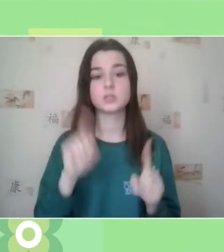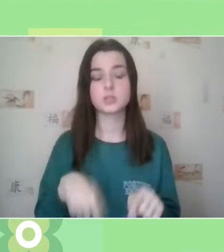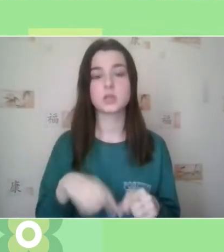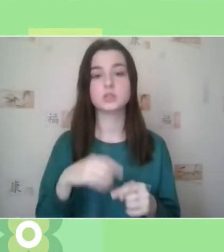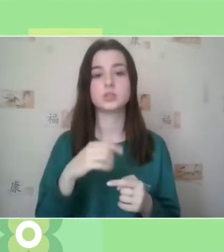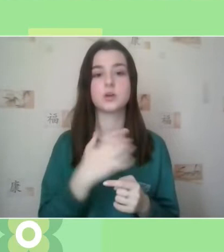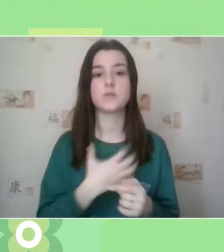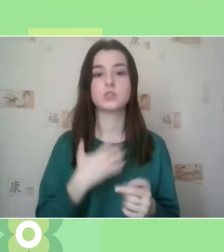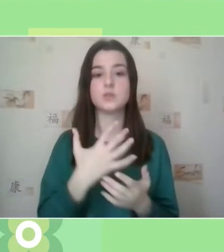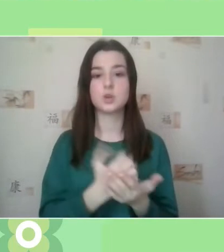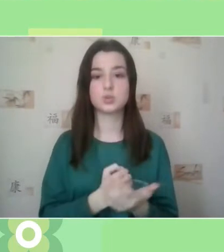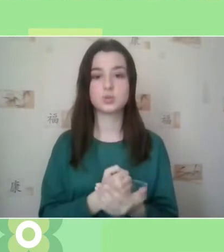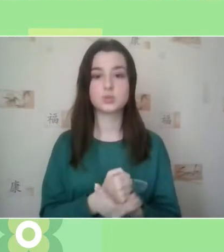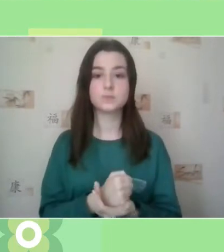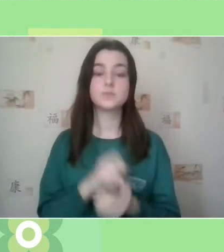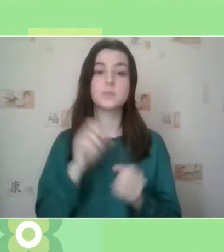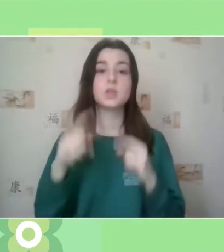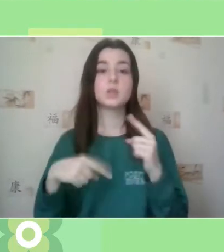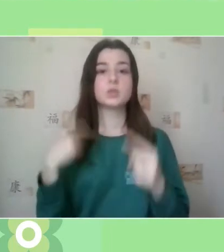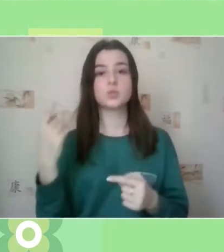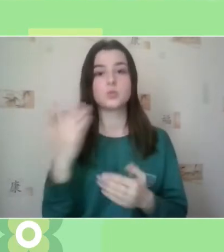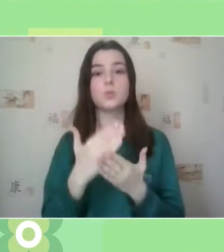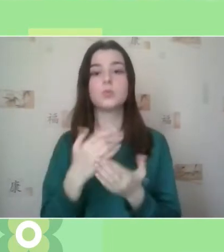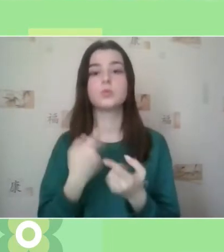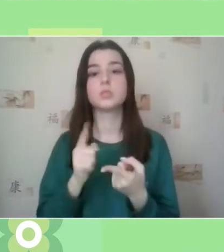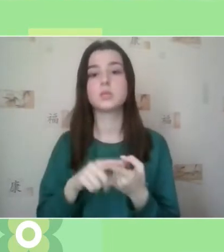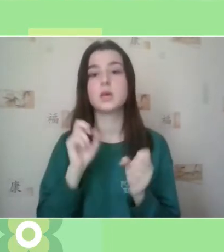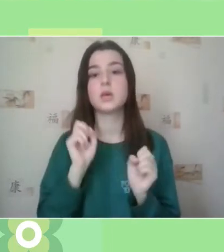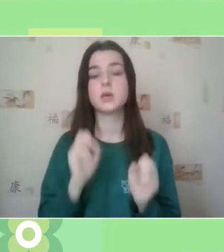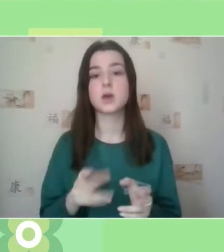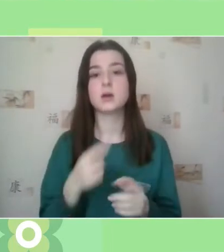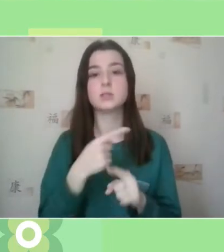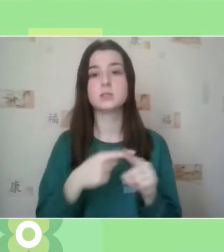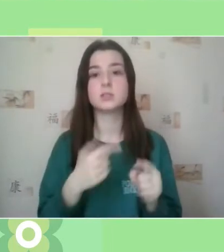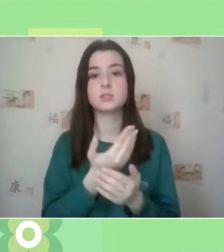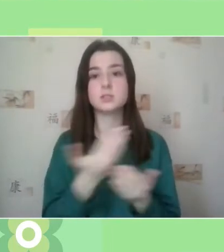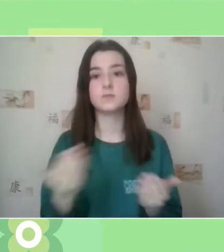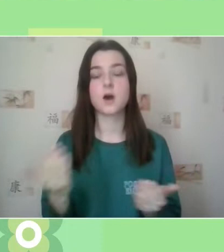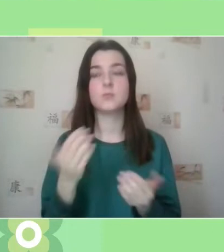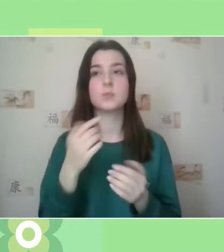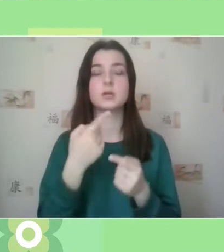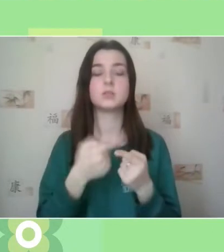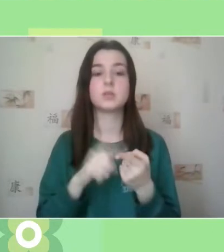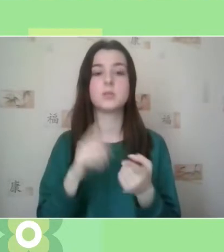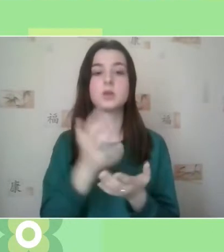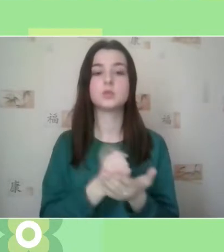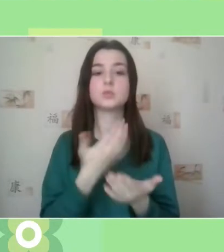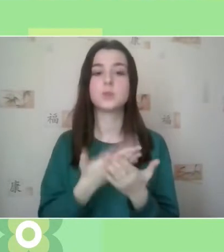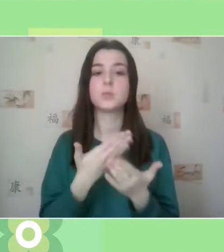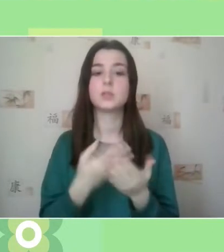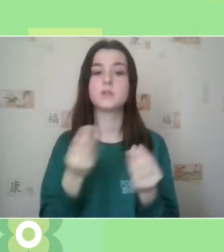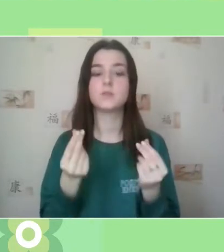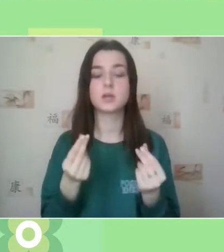і як мотивувати людей, власне кажучи, ділитися з вами тими ресурсами фінансовими, наприклад, які у